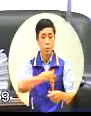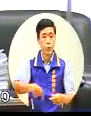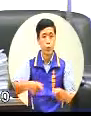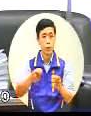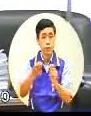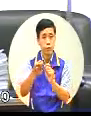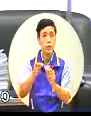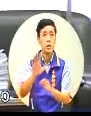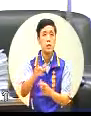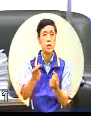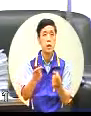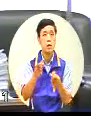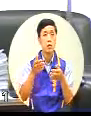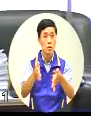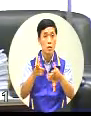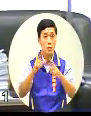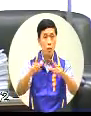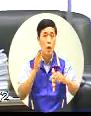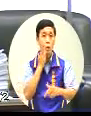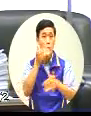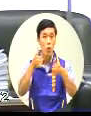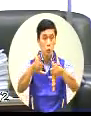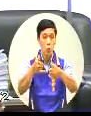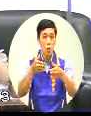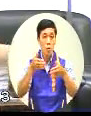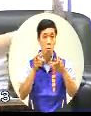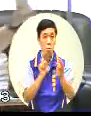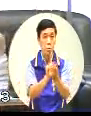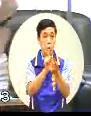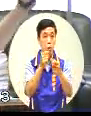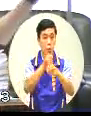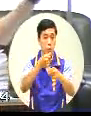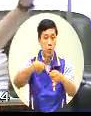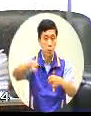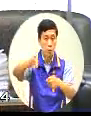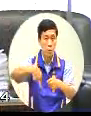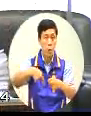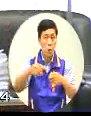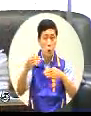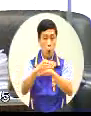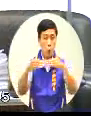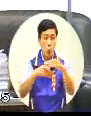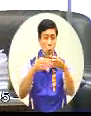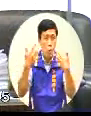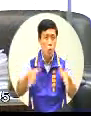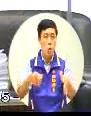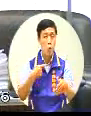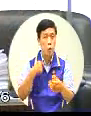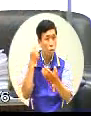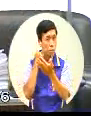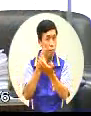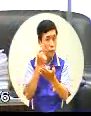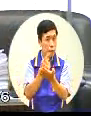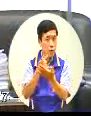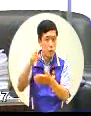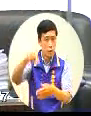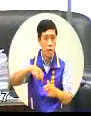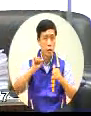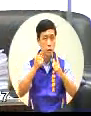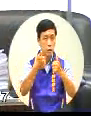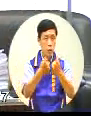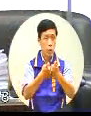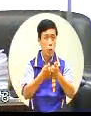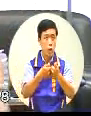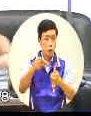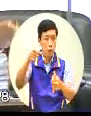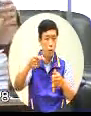顺路，你也上下班时间真的非常非常的赶哦。尤其我每天阿伯来议会嘛，是拢会经过这段了哈、哦。那真的非常